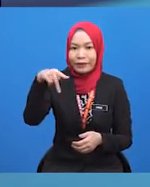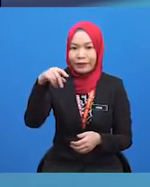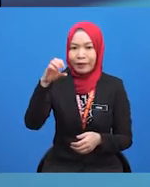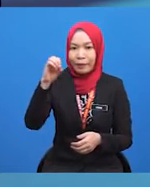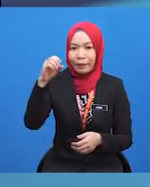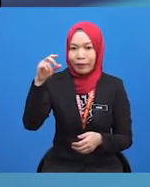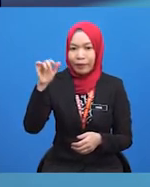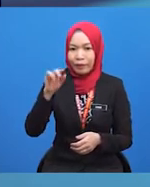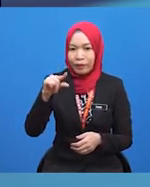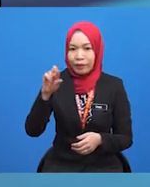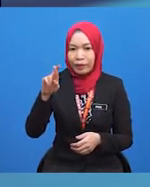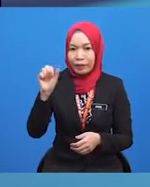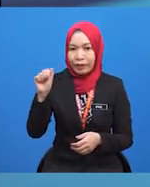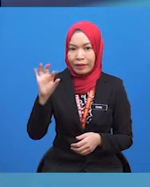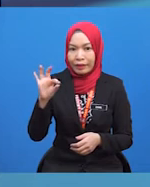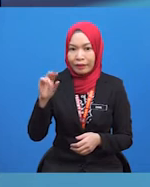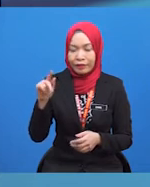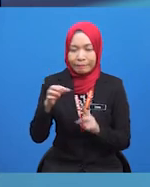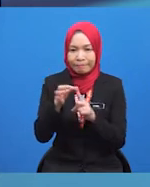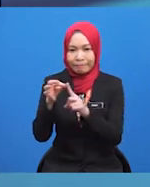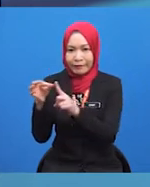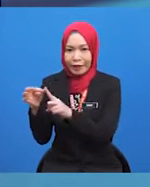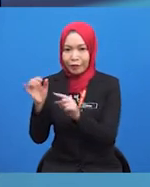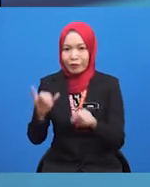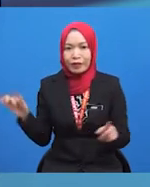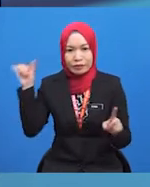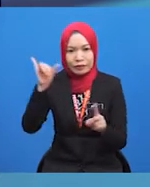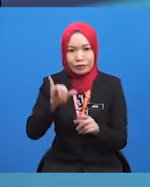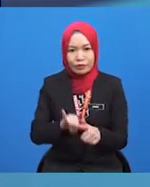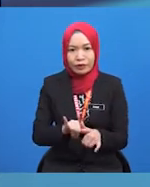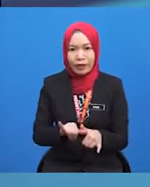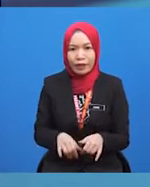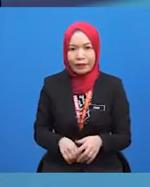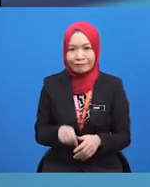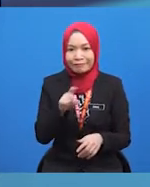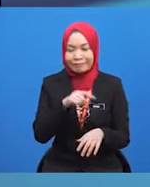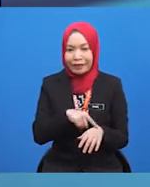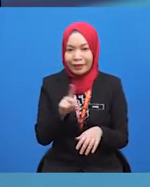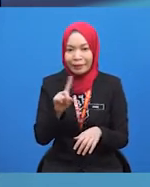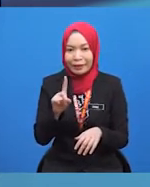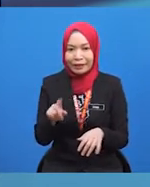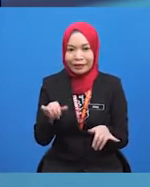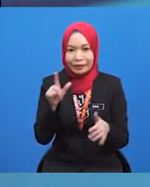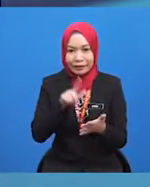warna, susunan, bentuk dan peletakannya.